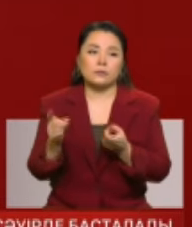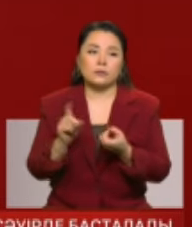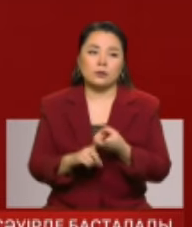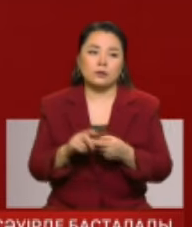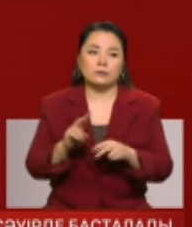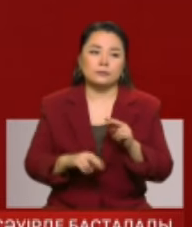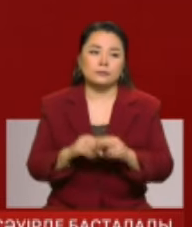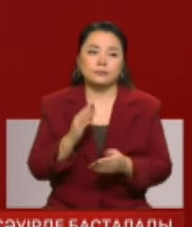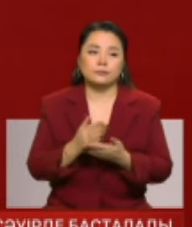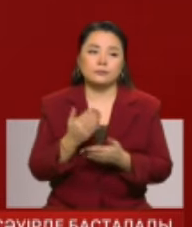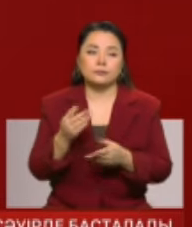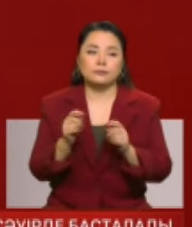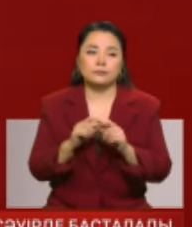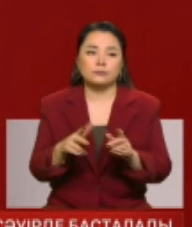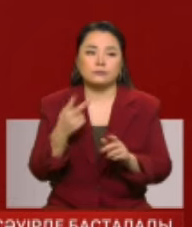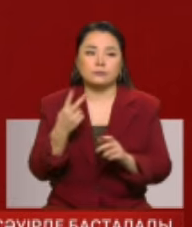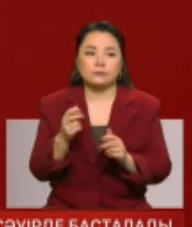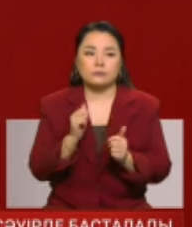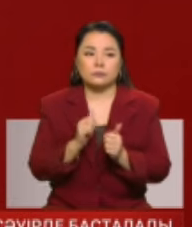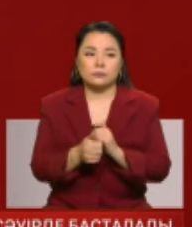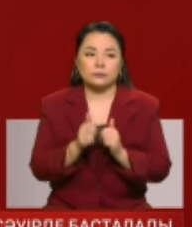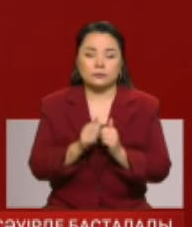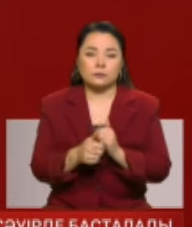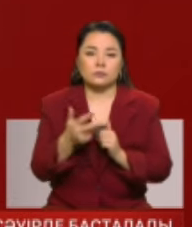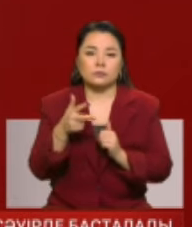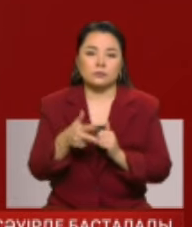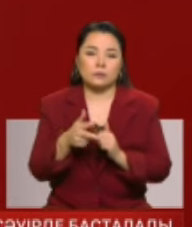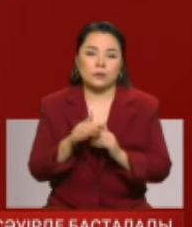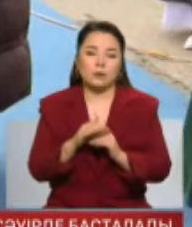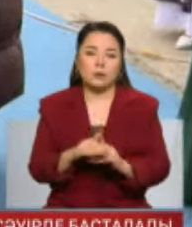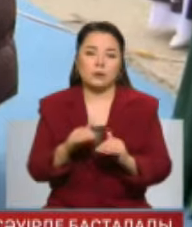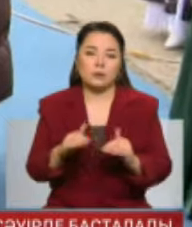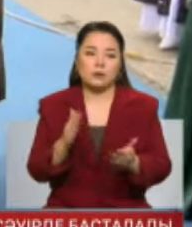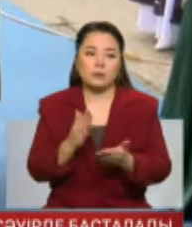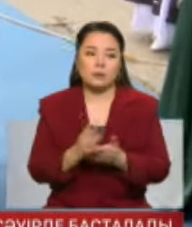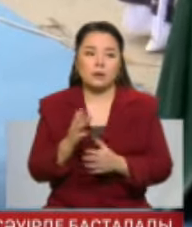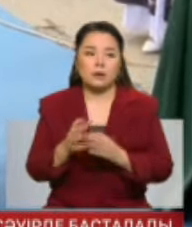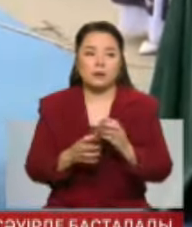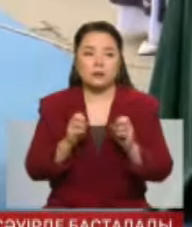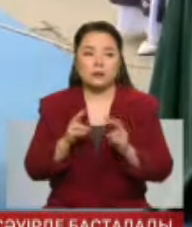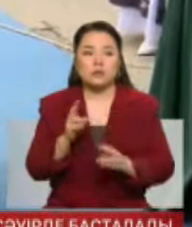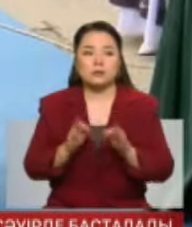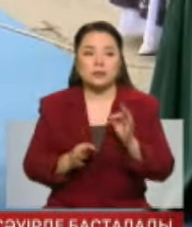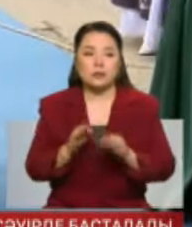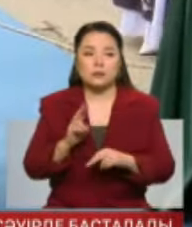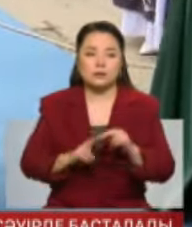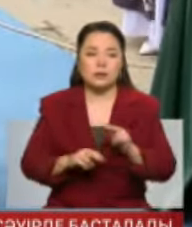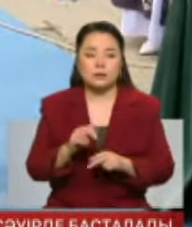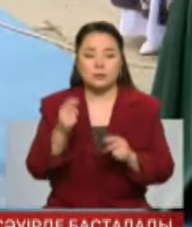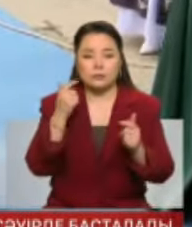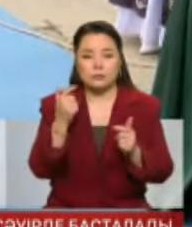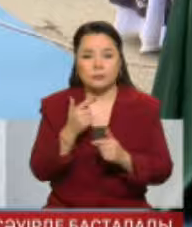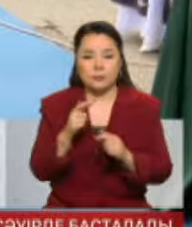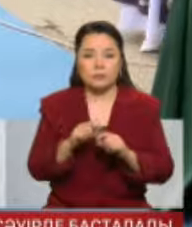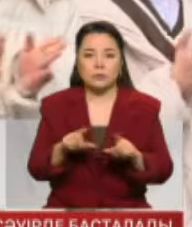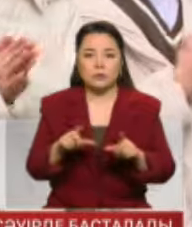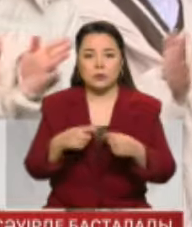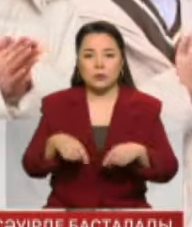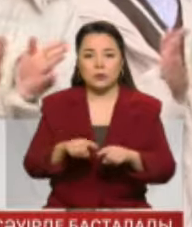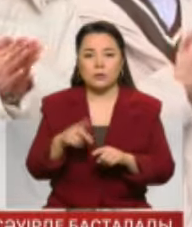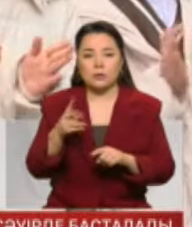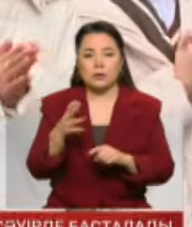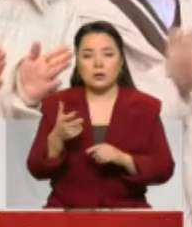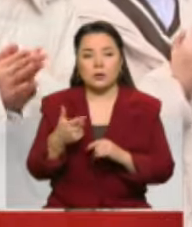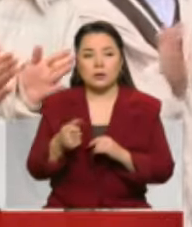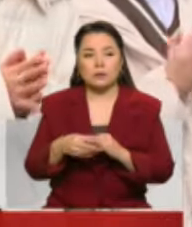салынған. Мектепте 2 ауысымда 3000 бала білім ала алады. Халықаралық стандарттарға сай салынған білім ошағының жалпы аумағы